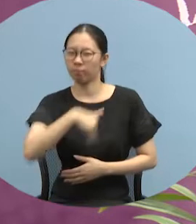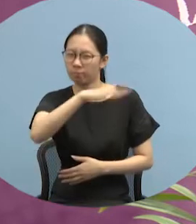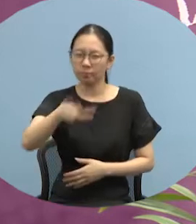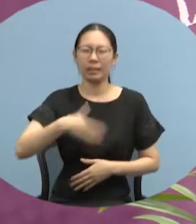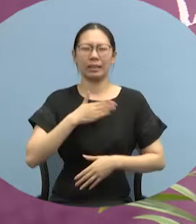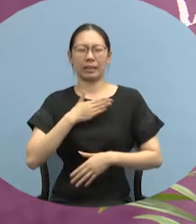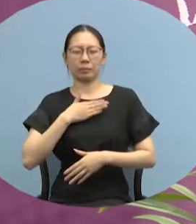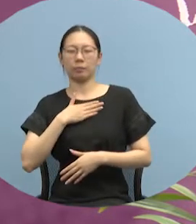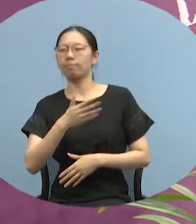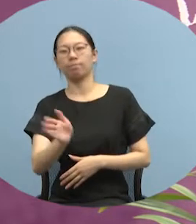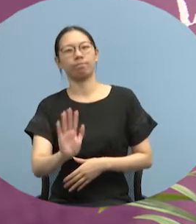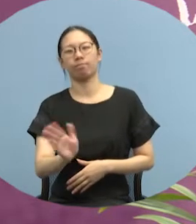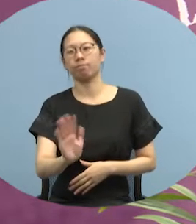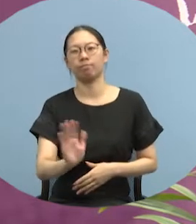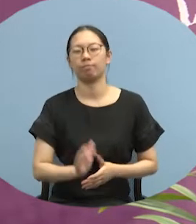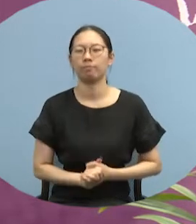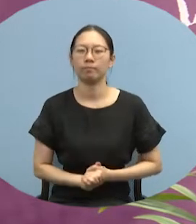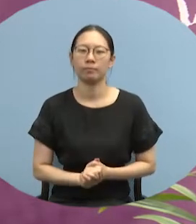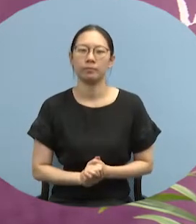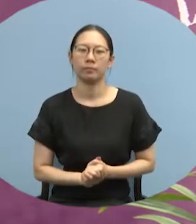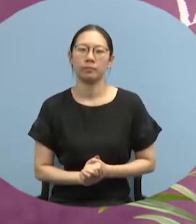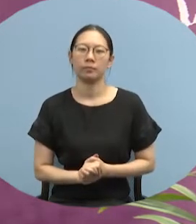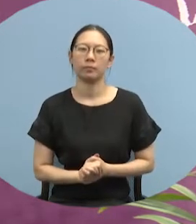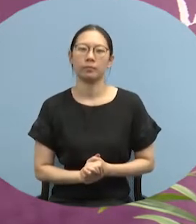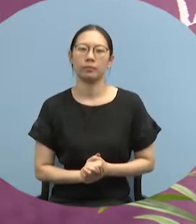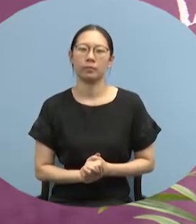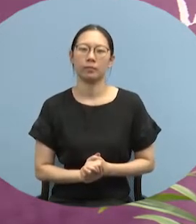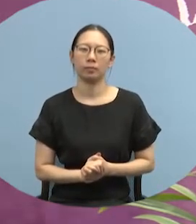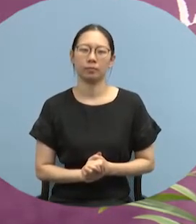要再太過擔心我們會